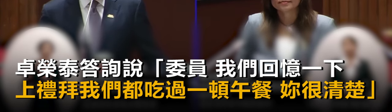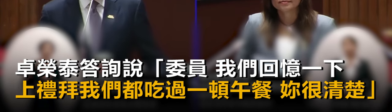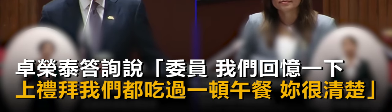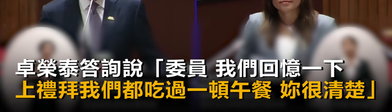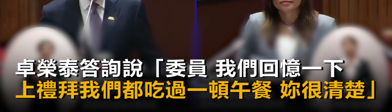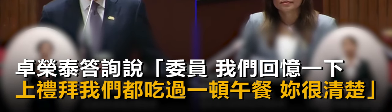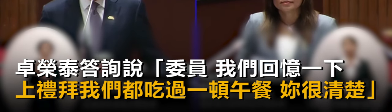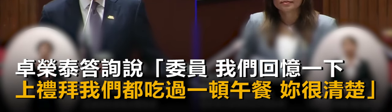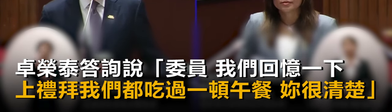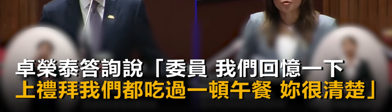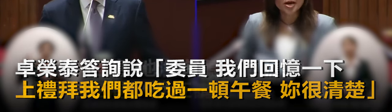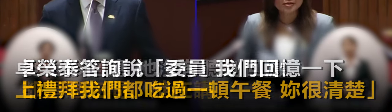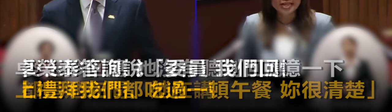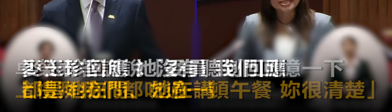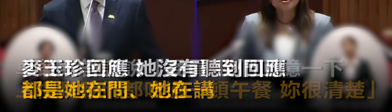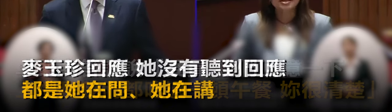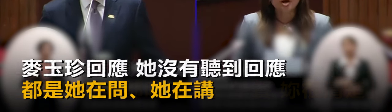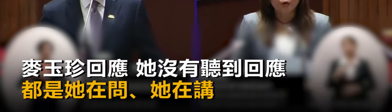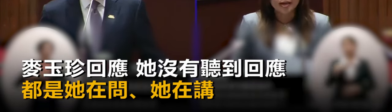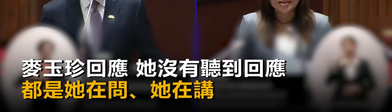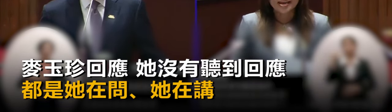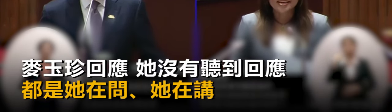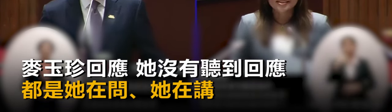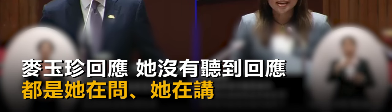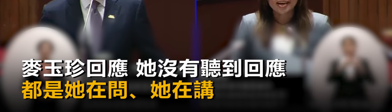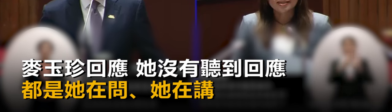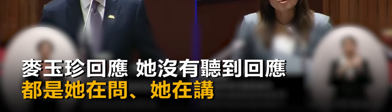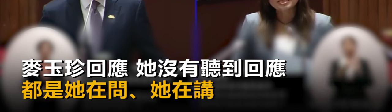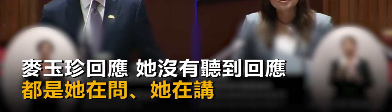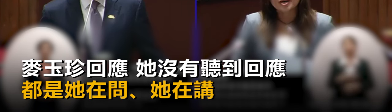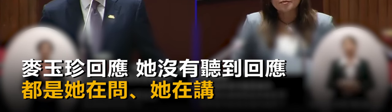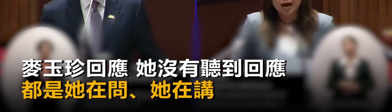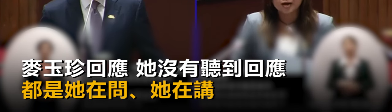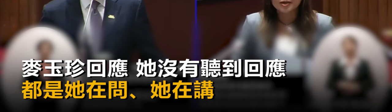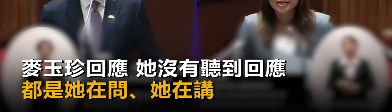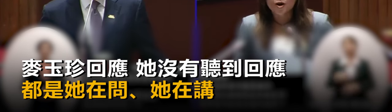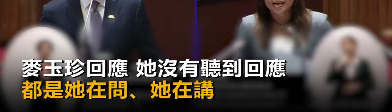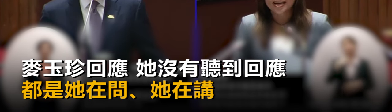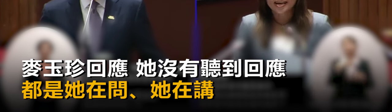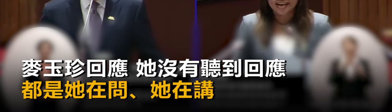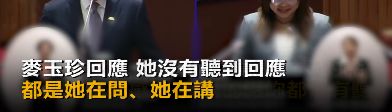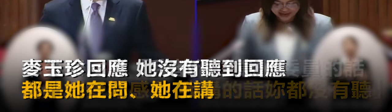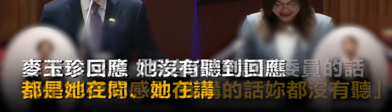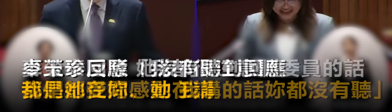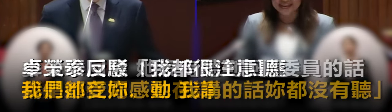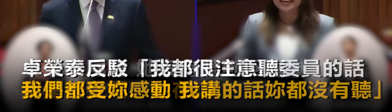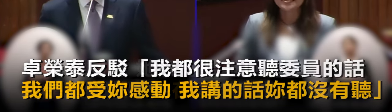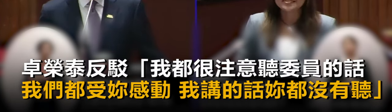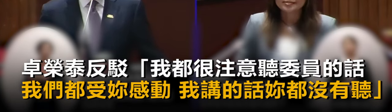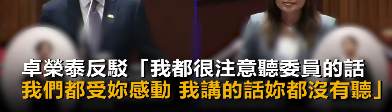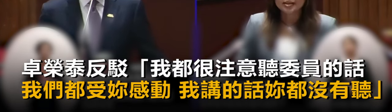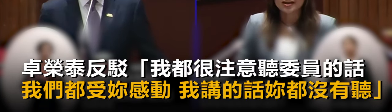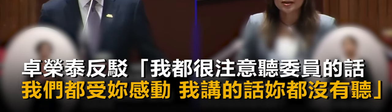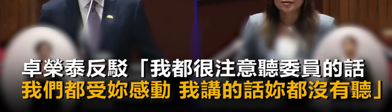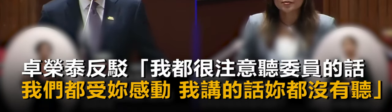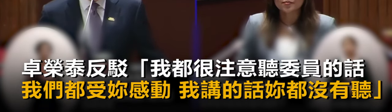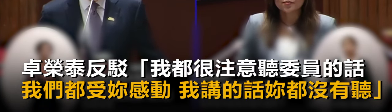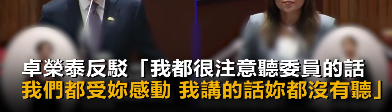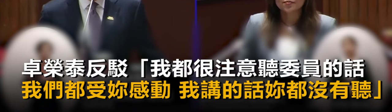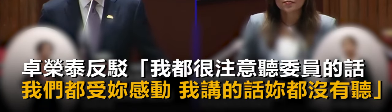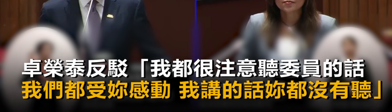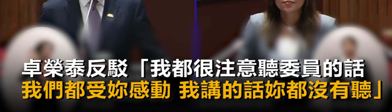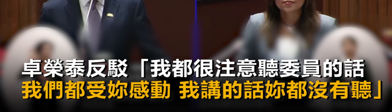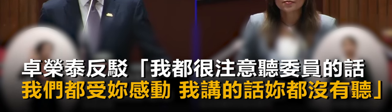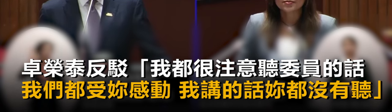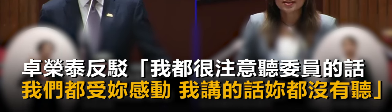吃过一顿午餐，你很清楚。 我没有听到你的回应啊。哎呀，都是我的问，我的讲。 我都很注意听委员的话，我们都受你